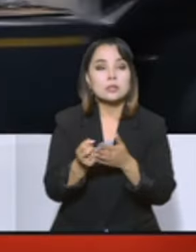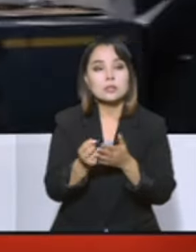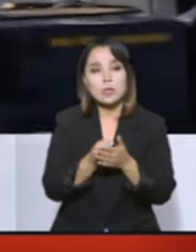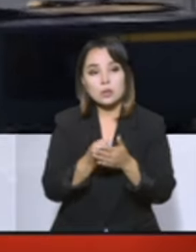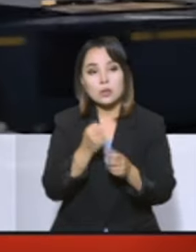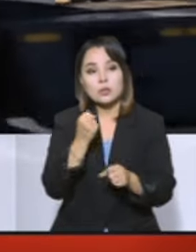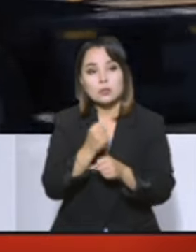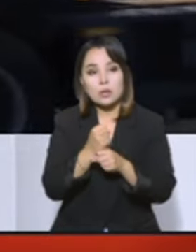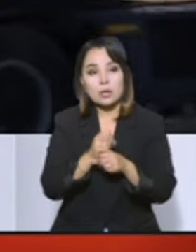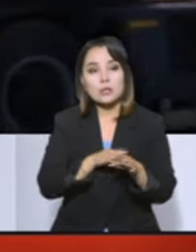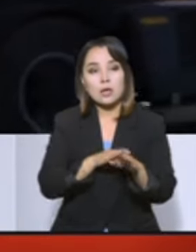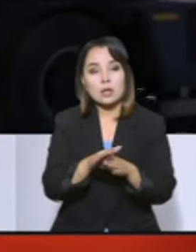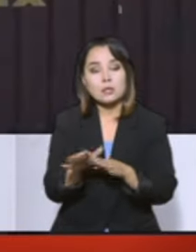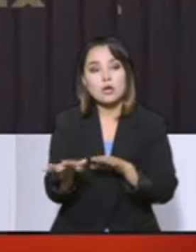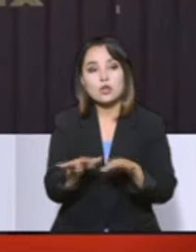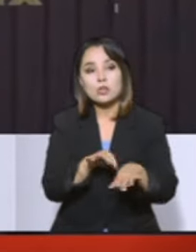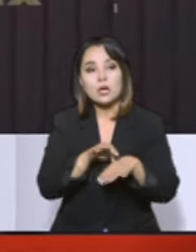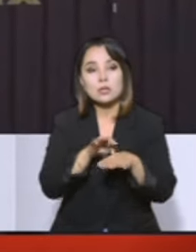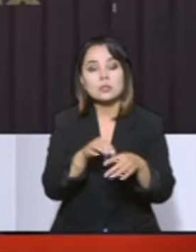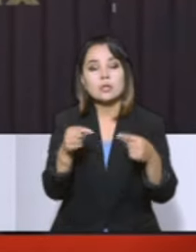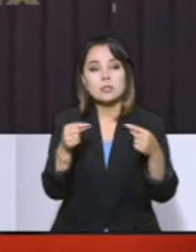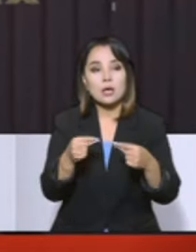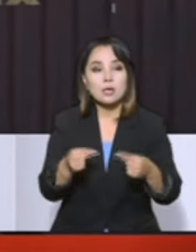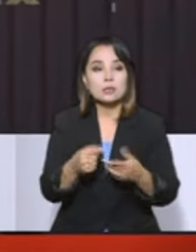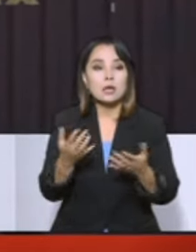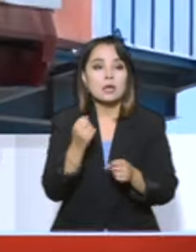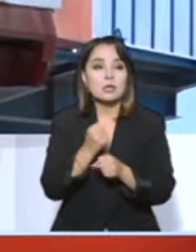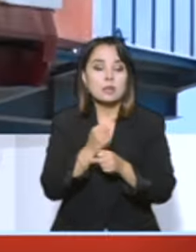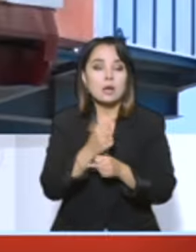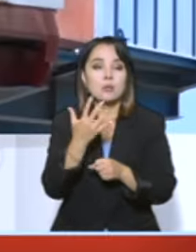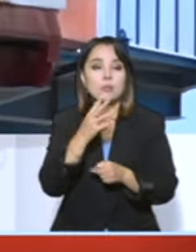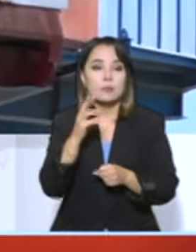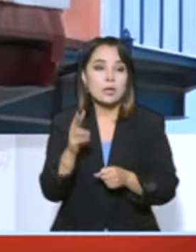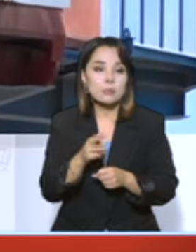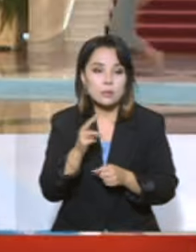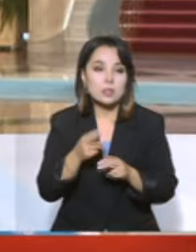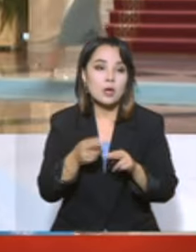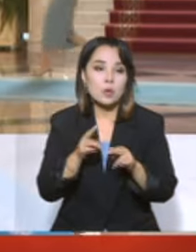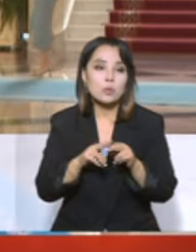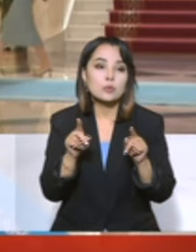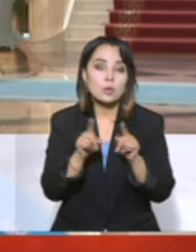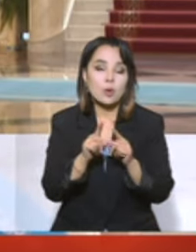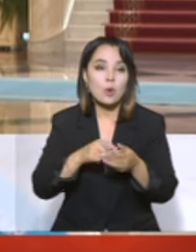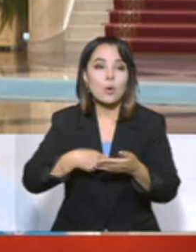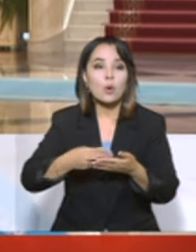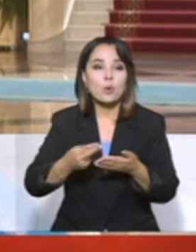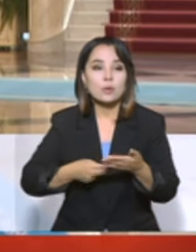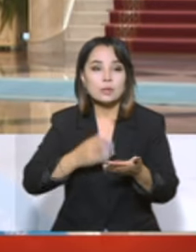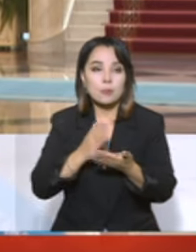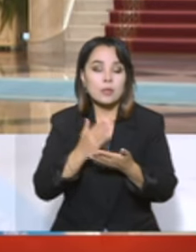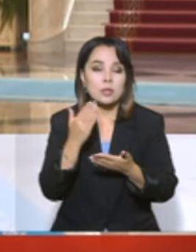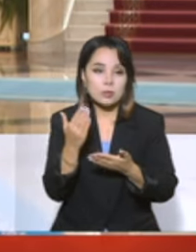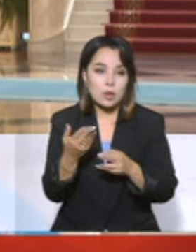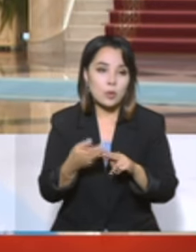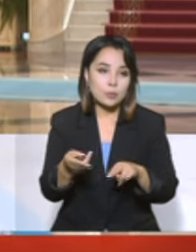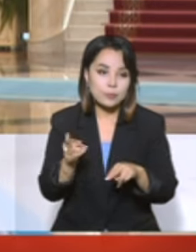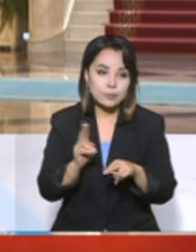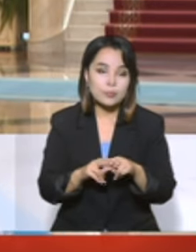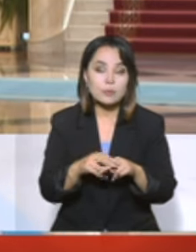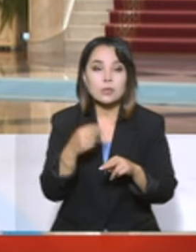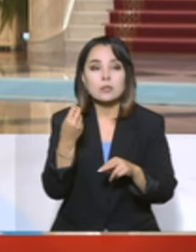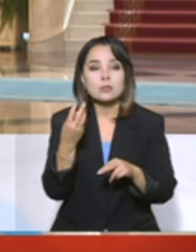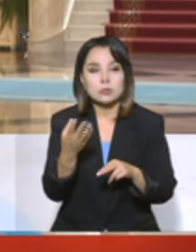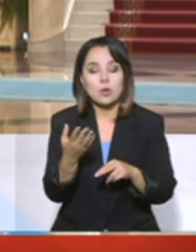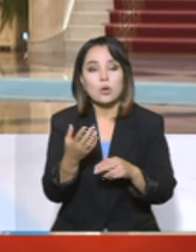нақты қандай шаралар жасау керек, 5 миллиардға жеткізу үшін соған қол қойдық. Бірнеше